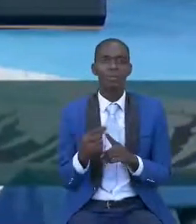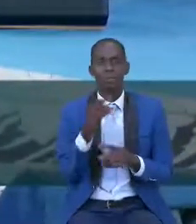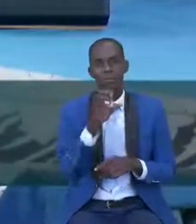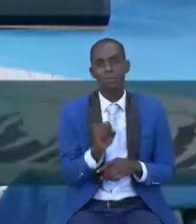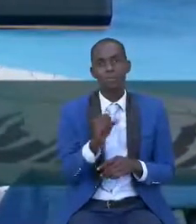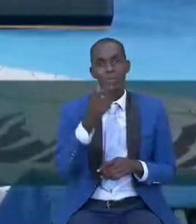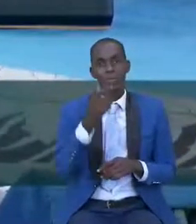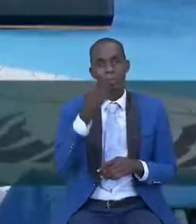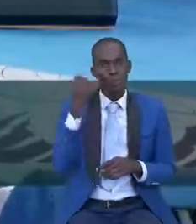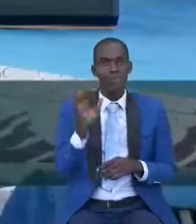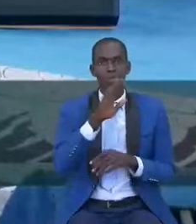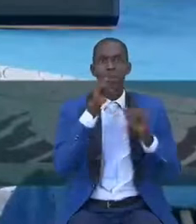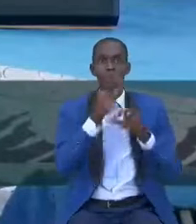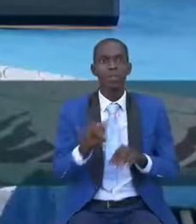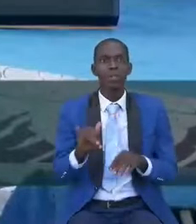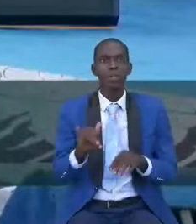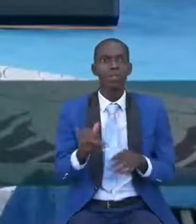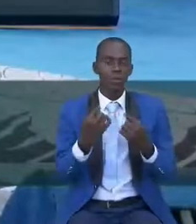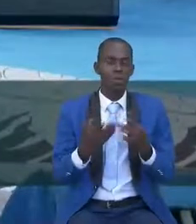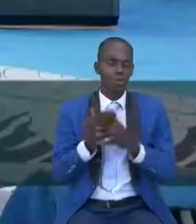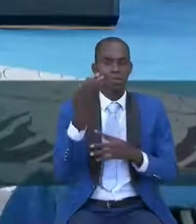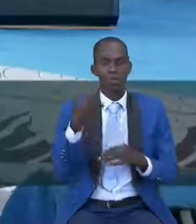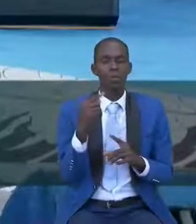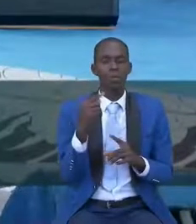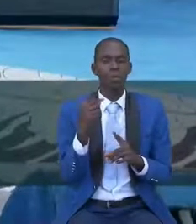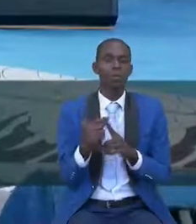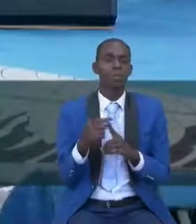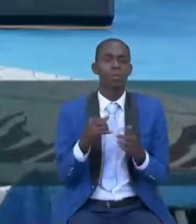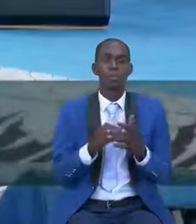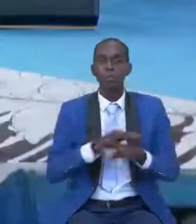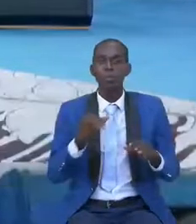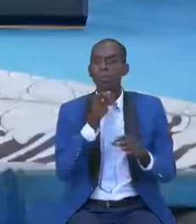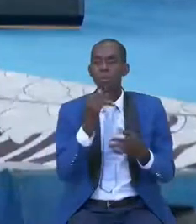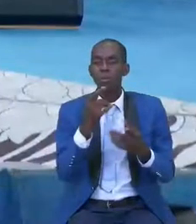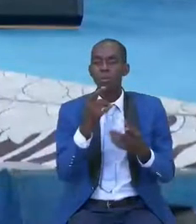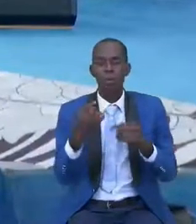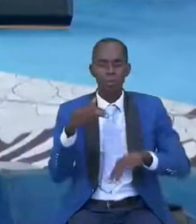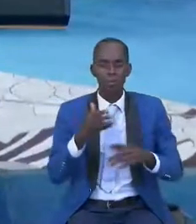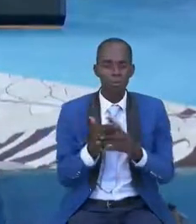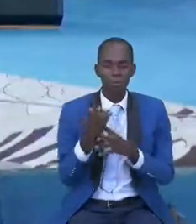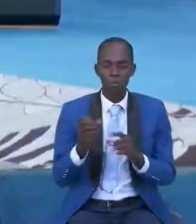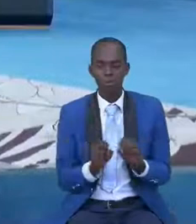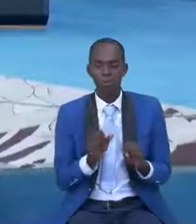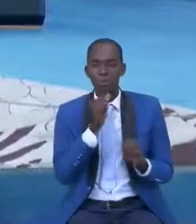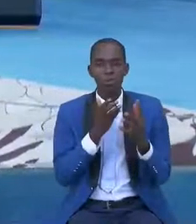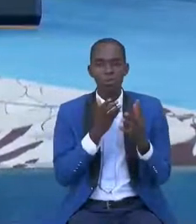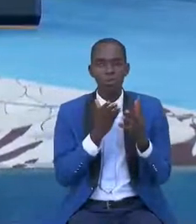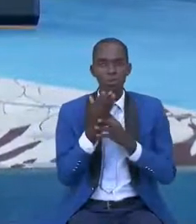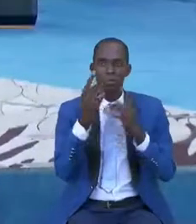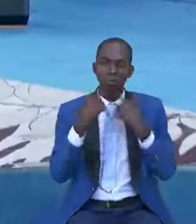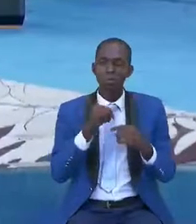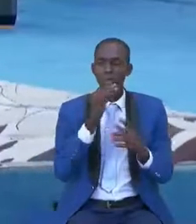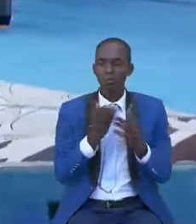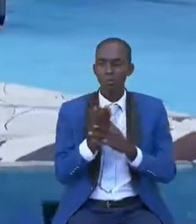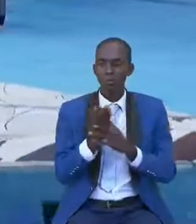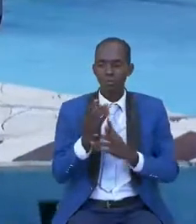Hommes israélites, écoutez ces paroles. Parce que vos bénitions viennent par la parole. Ça ne vient pas par les